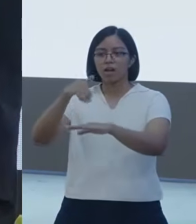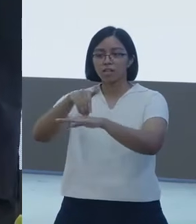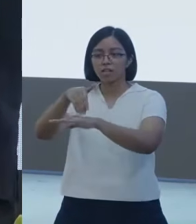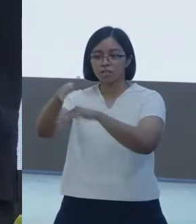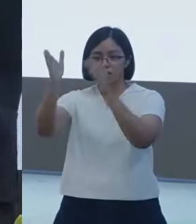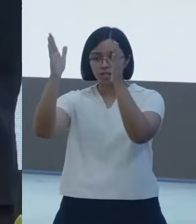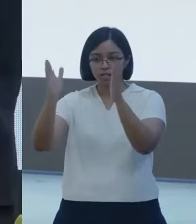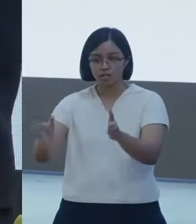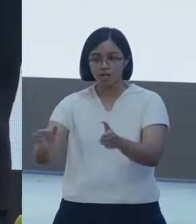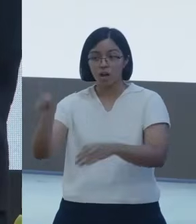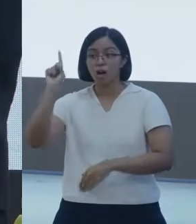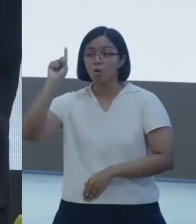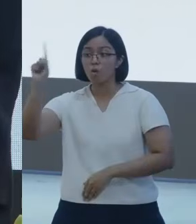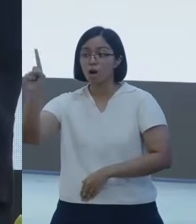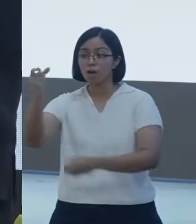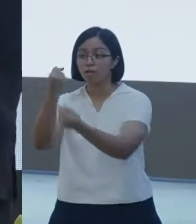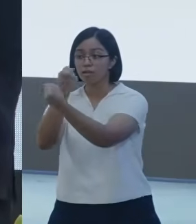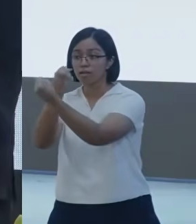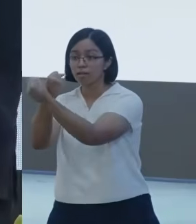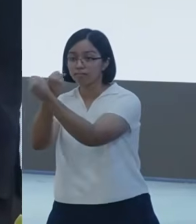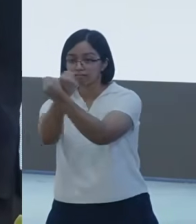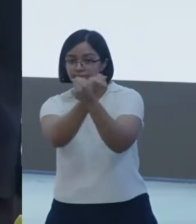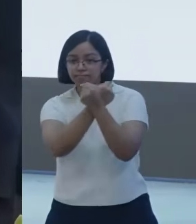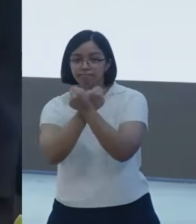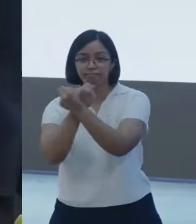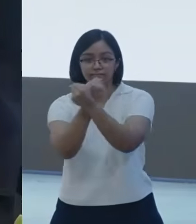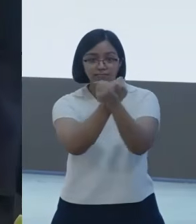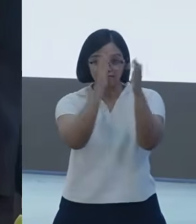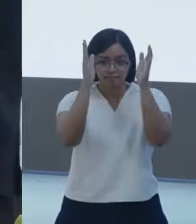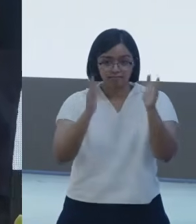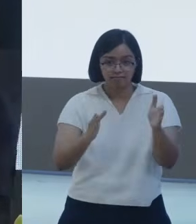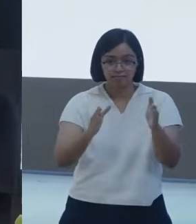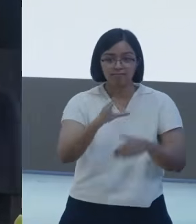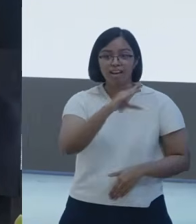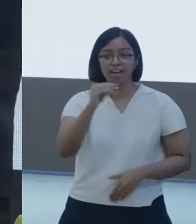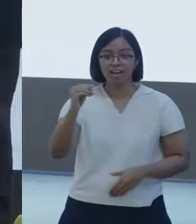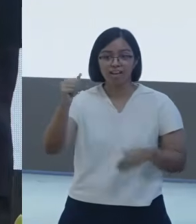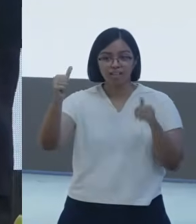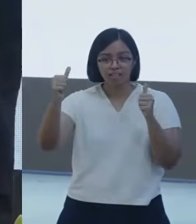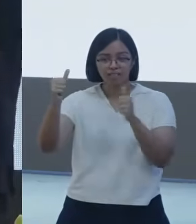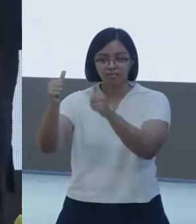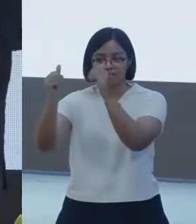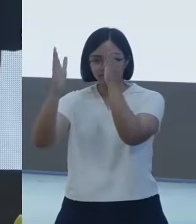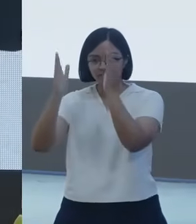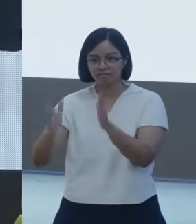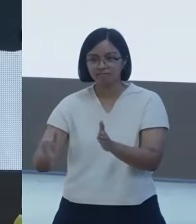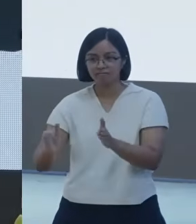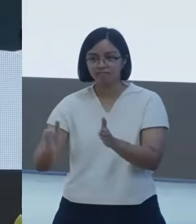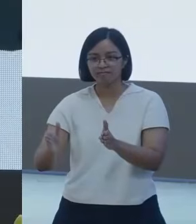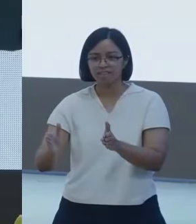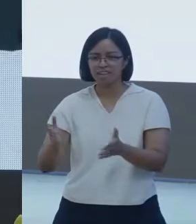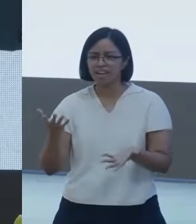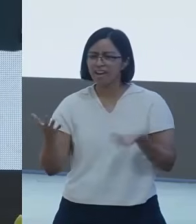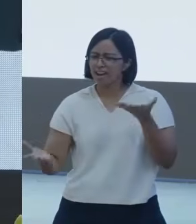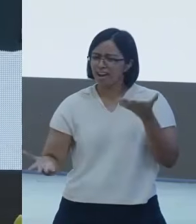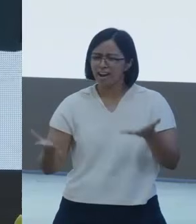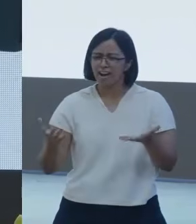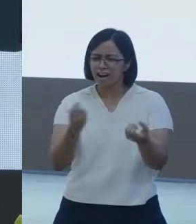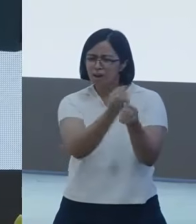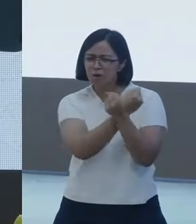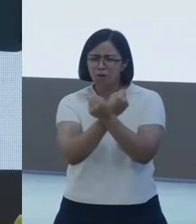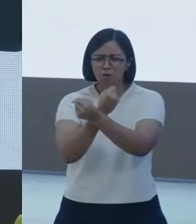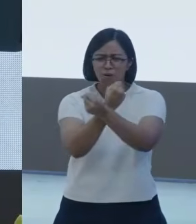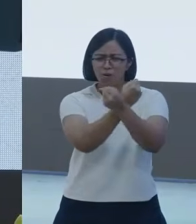alipin at apostol. Now, medyo contrary po yung dalawang pangalan na yon, alipin